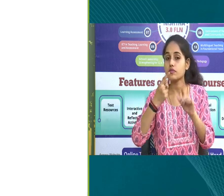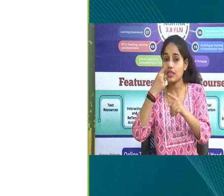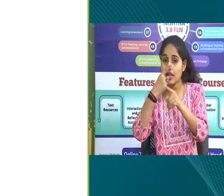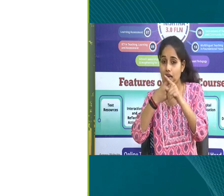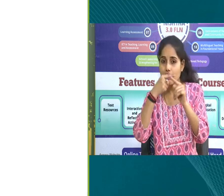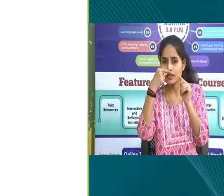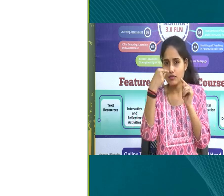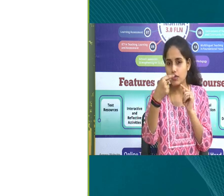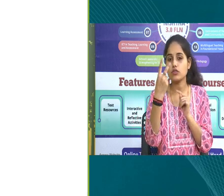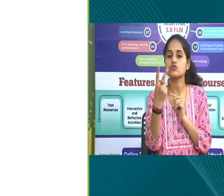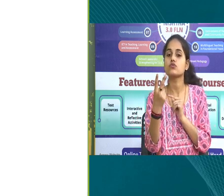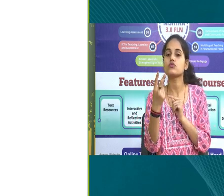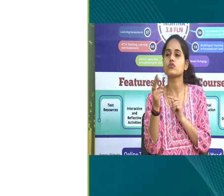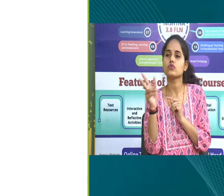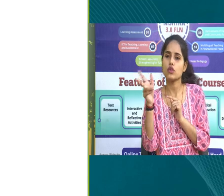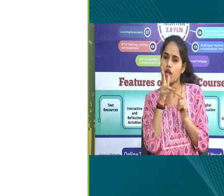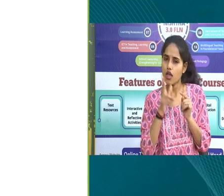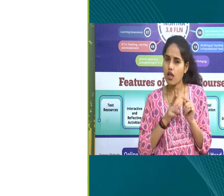-2